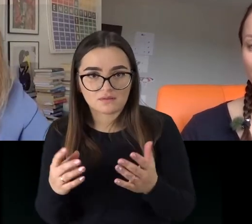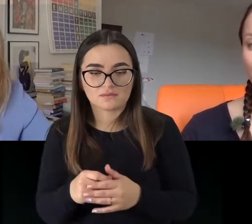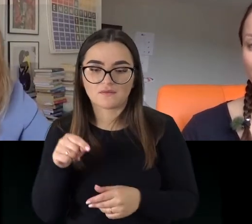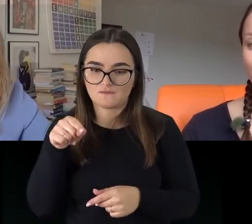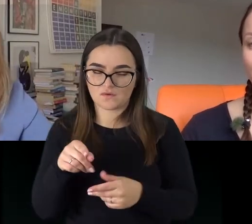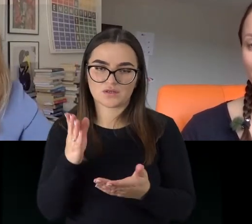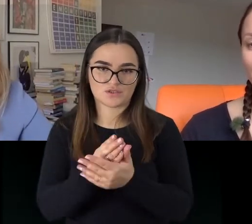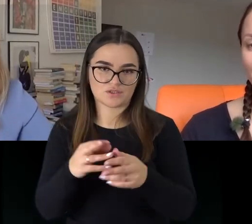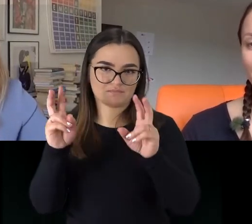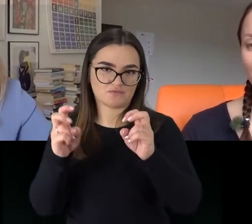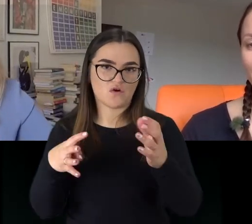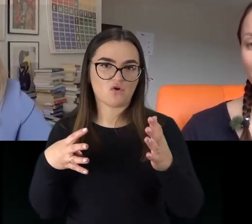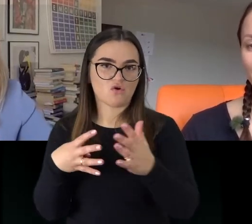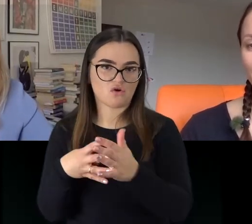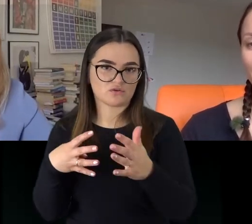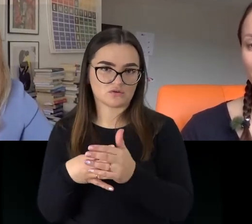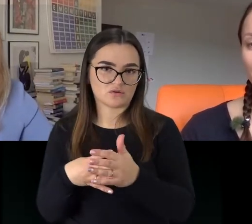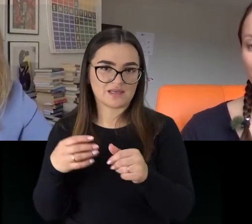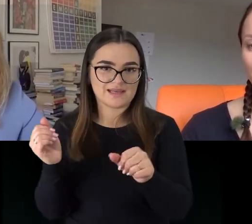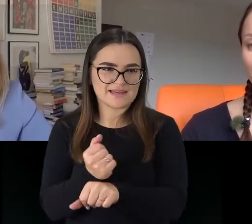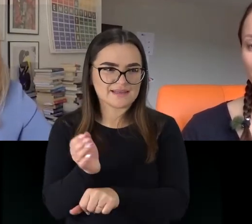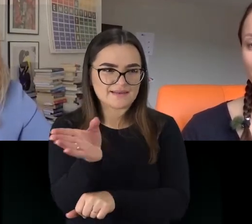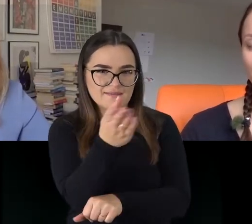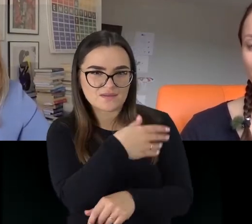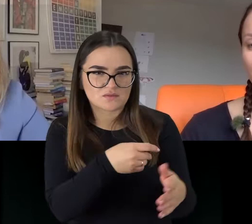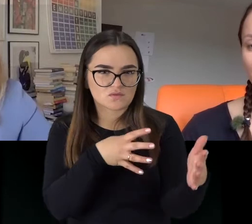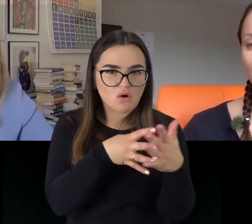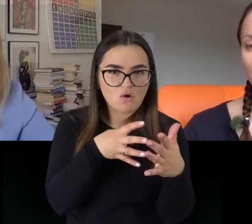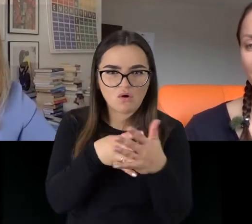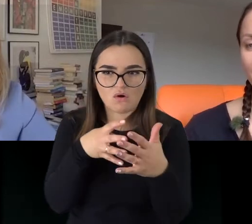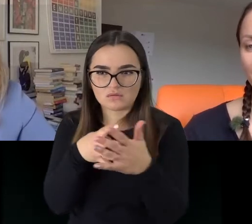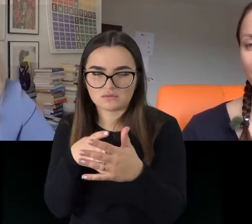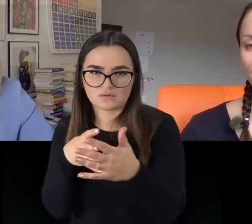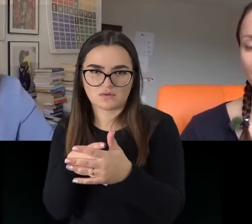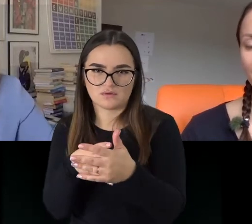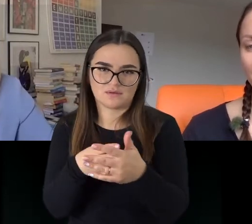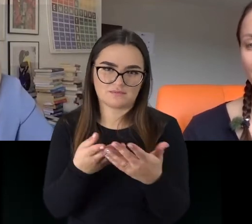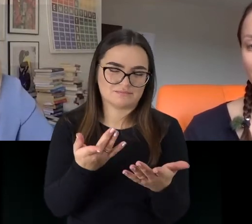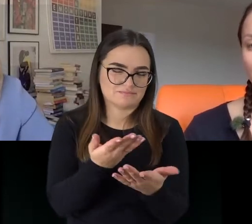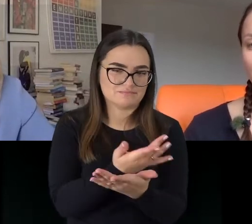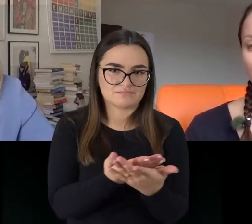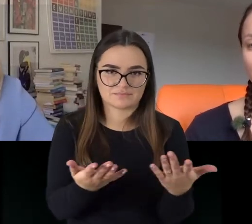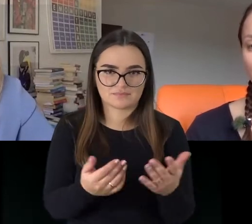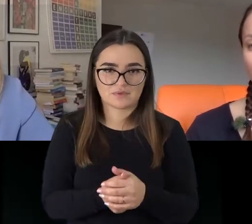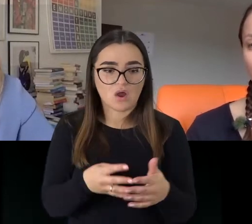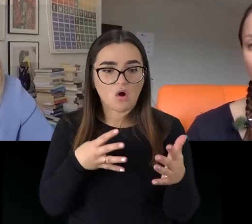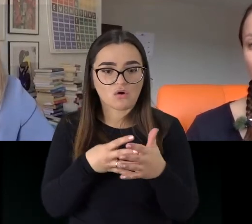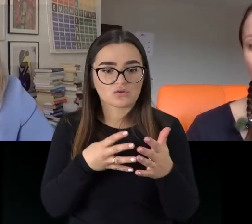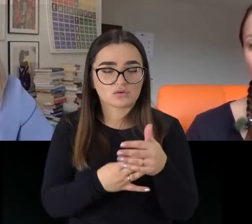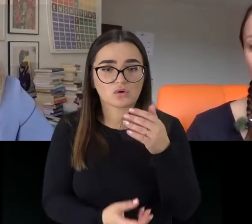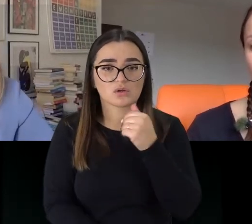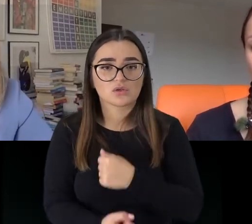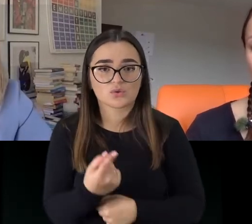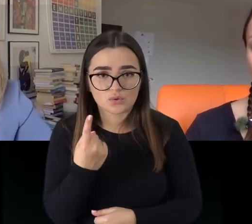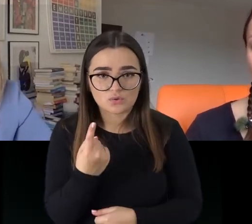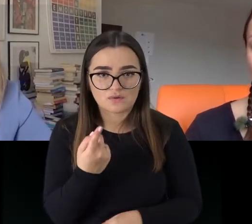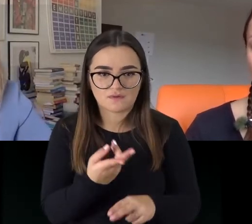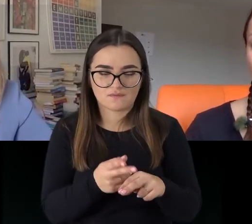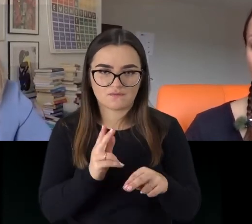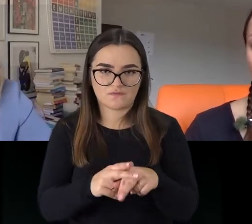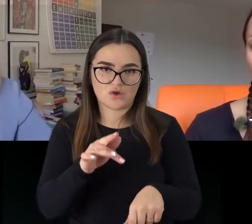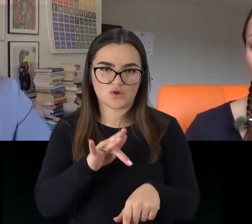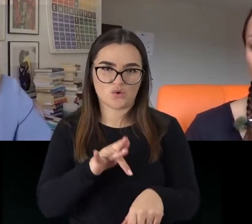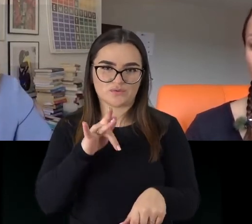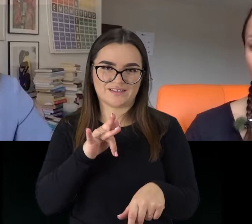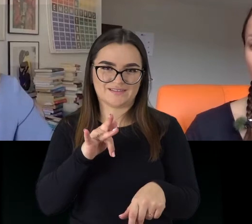apie kontrolę. Tai yra, kad sukontroliuoti visus, visur, visada. Ir tai kyla irgi iš to, kad tu jautiesi neramiai, nesaugiai tiesiog,